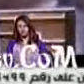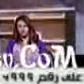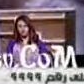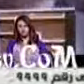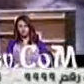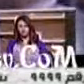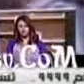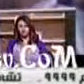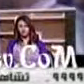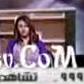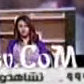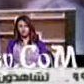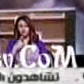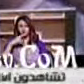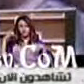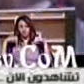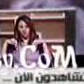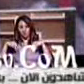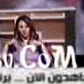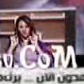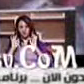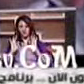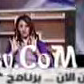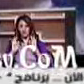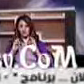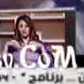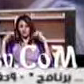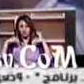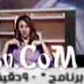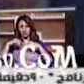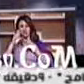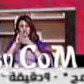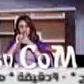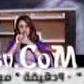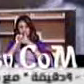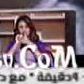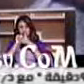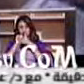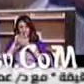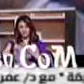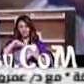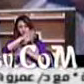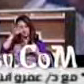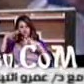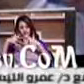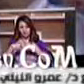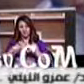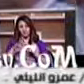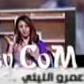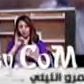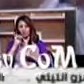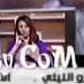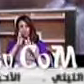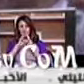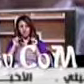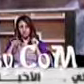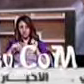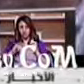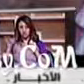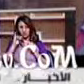عنوانا للسلم كونوا عنوانا للسلام والوئام بين ابناء هذا الوطن هذا